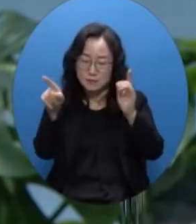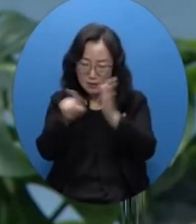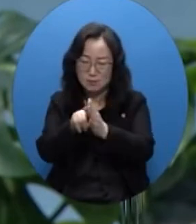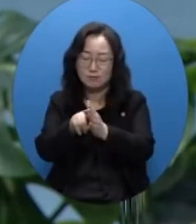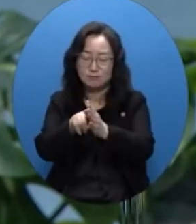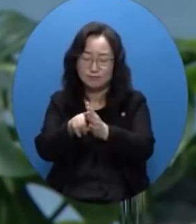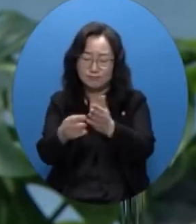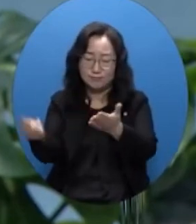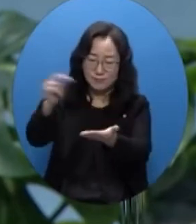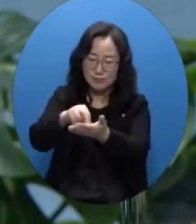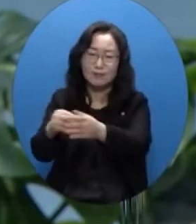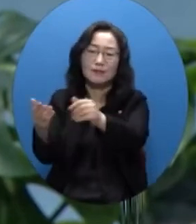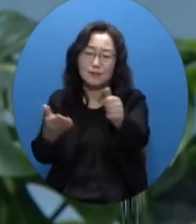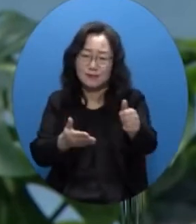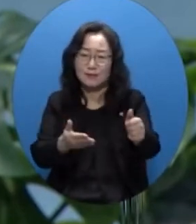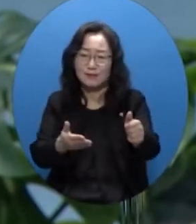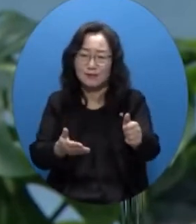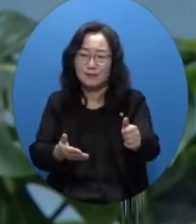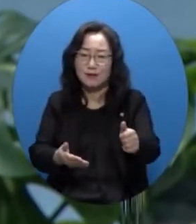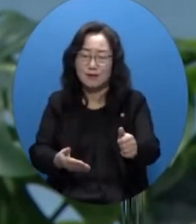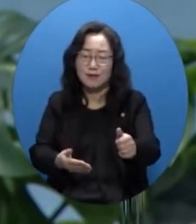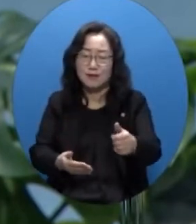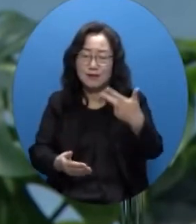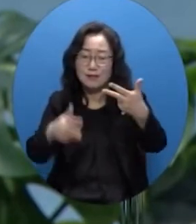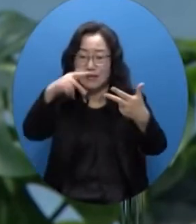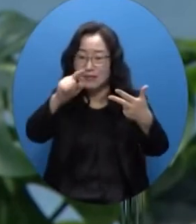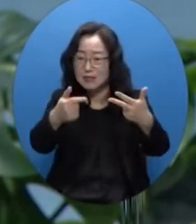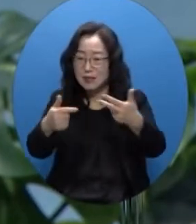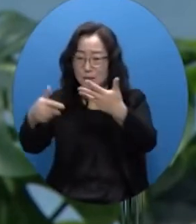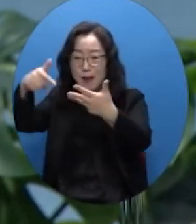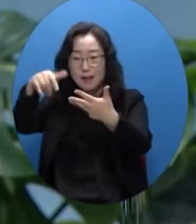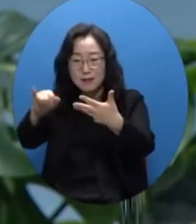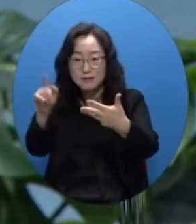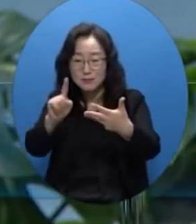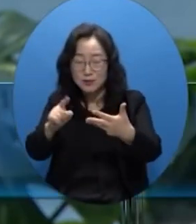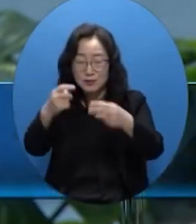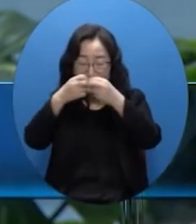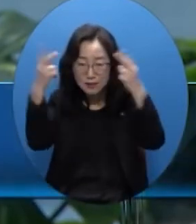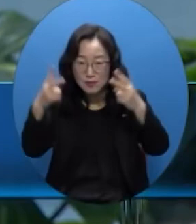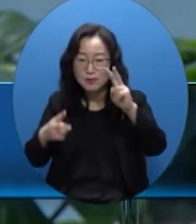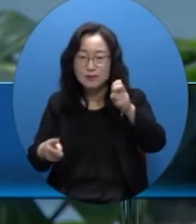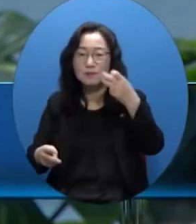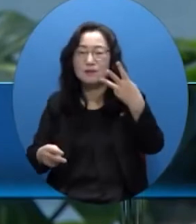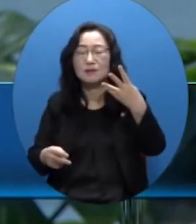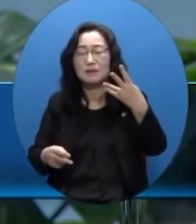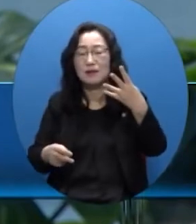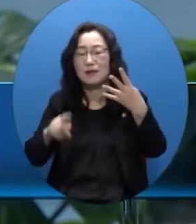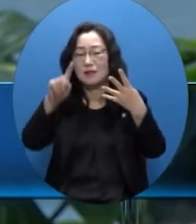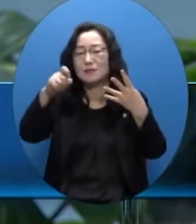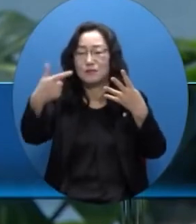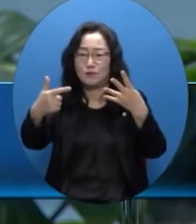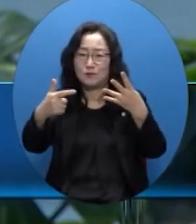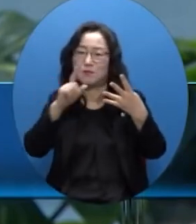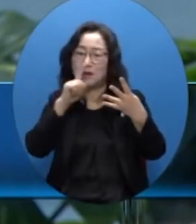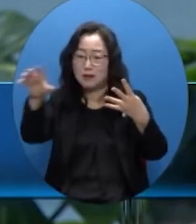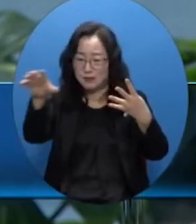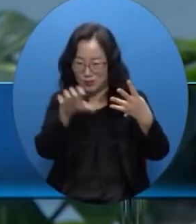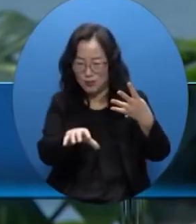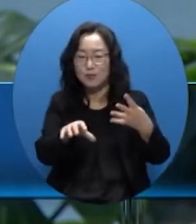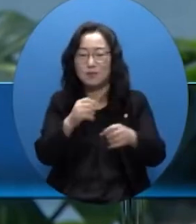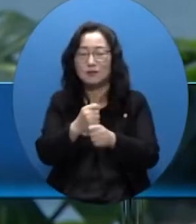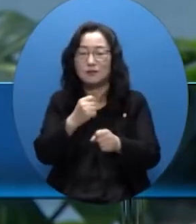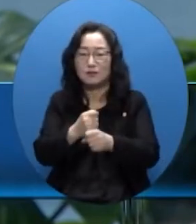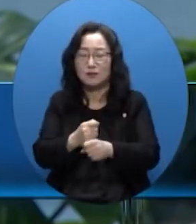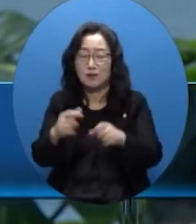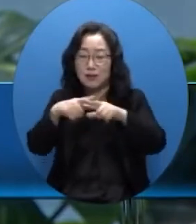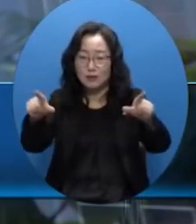많이 합니다 칠전팔기 란 말이 있는데 그것은 잠언서 24장 16절에 그 말씀에서 1호 된 것입니다